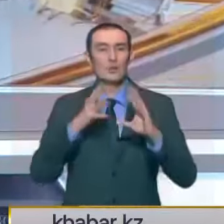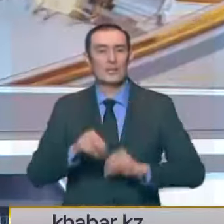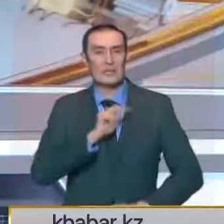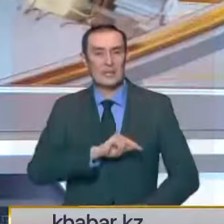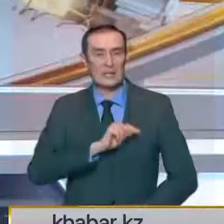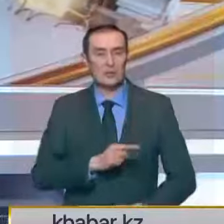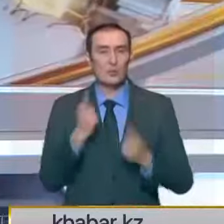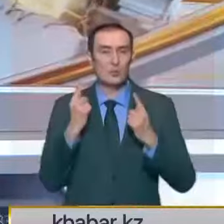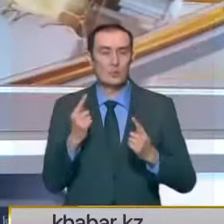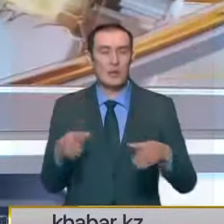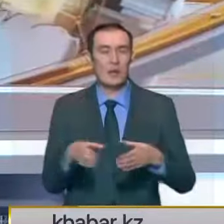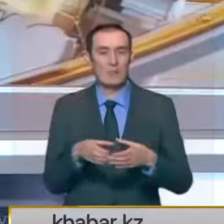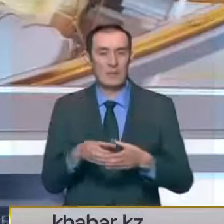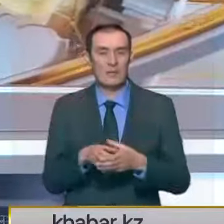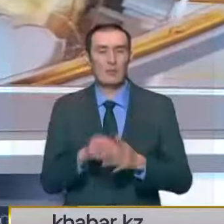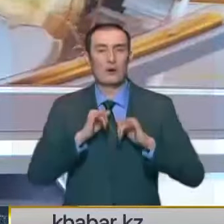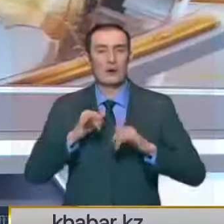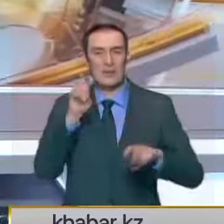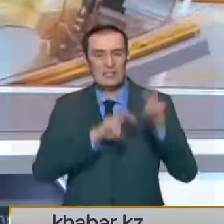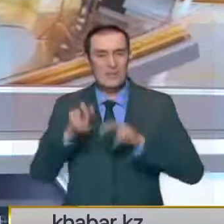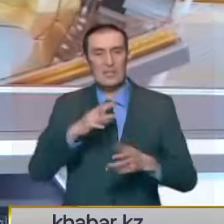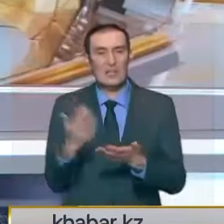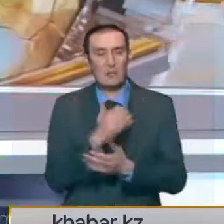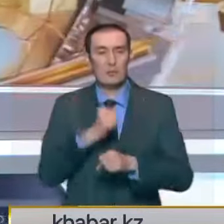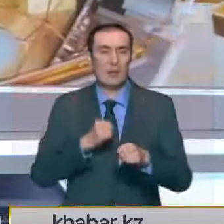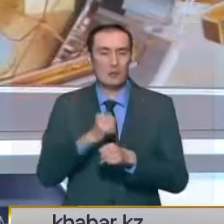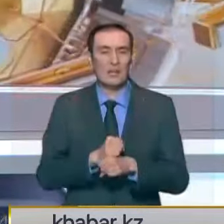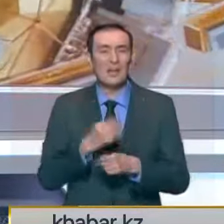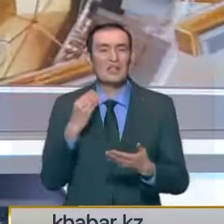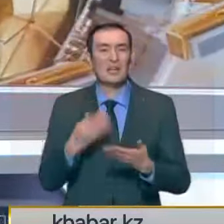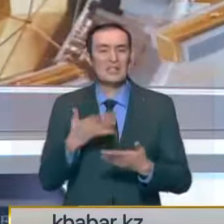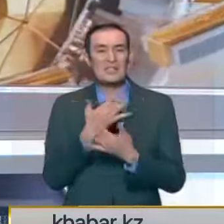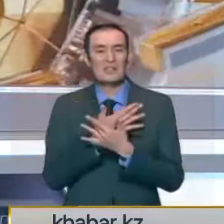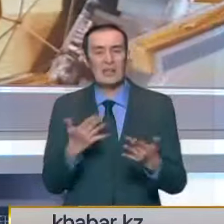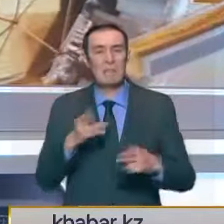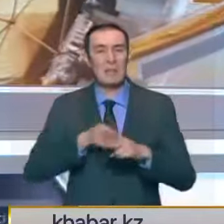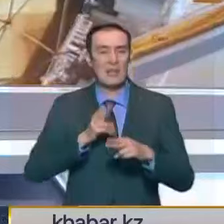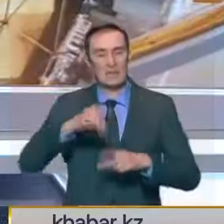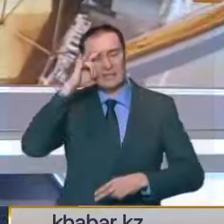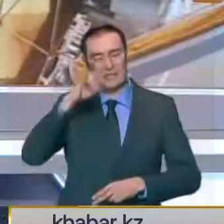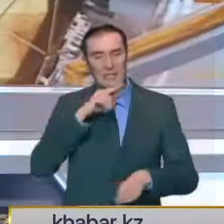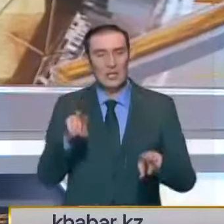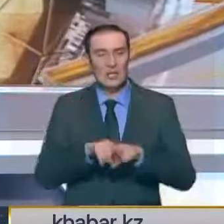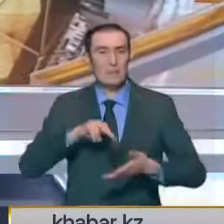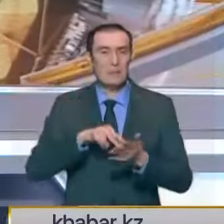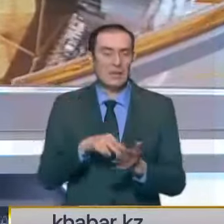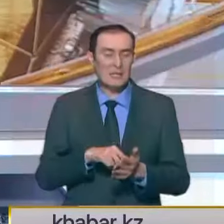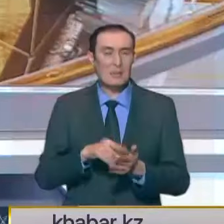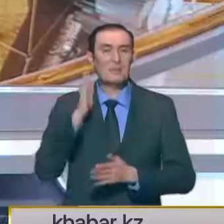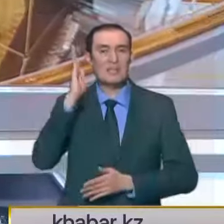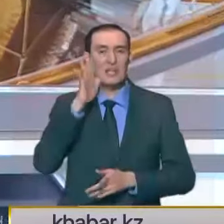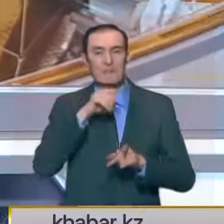деятельности одной из крупнейших компаний по разведке добычи и переработке драгоценных и цветных металлов в Казахстане а также о планах на